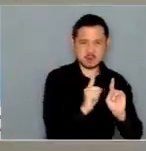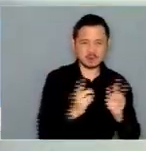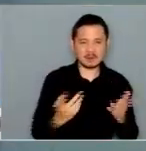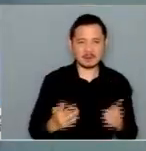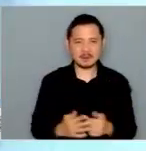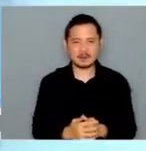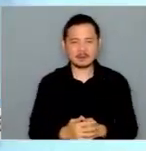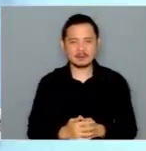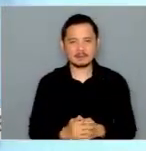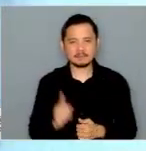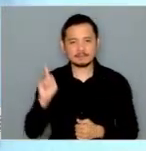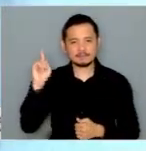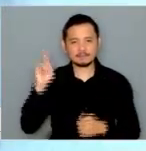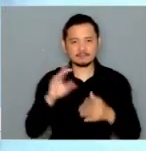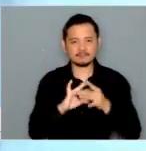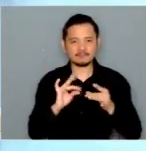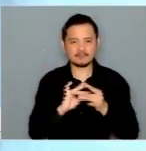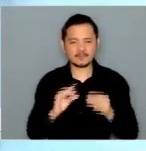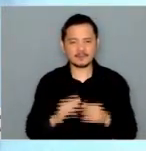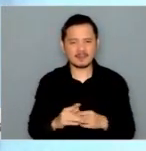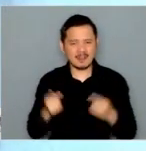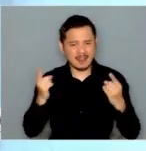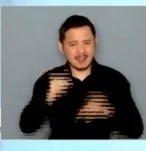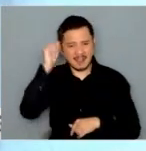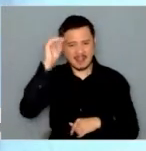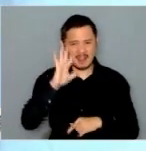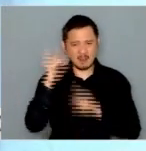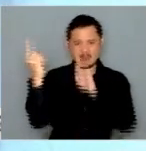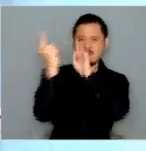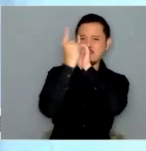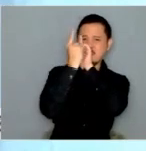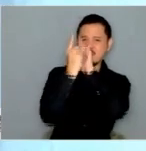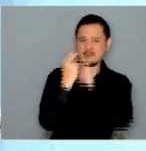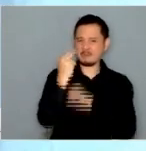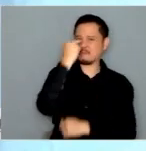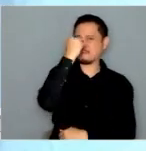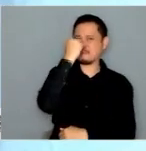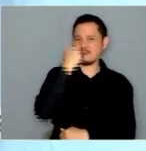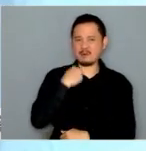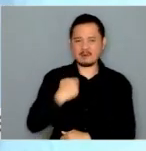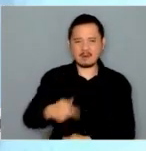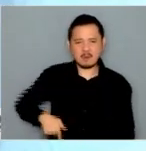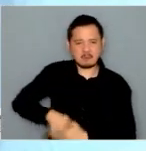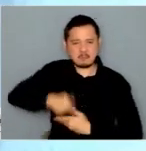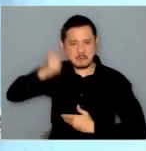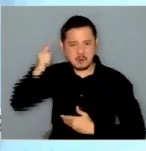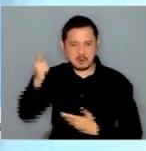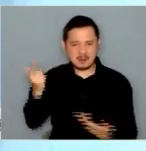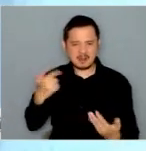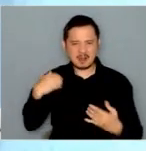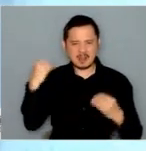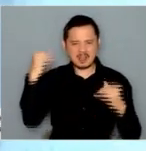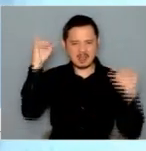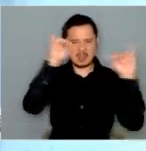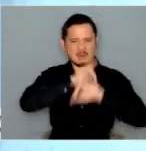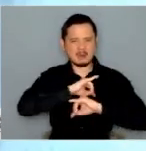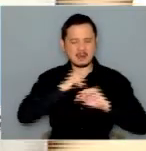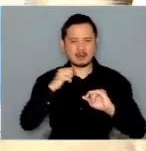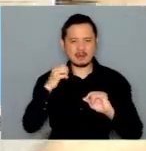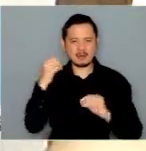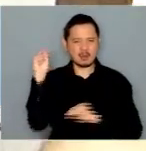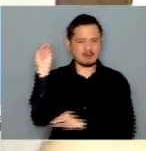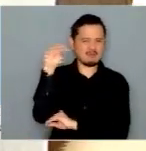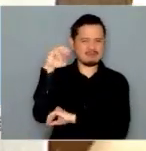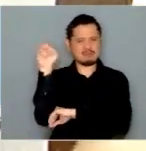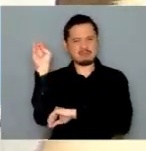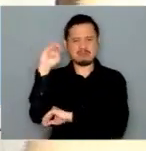ko yung baril niya. At saka binunot niya ulit yung baril niya. Para itutok naman sa akin. Lasing siya, tapos biglang niya nalang ako po tinutukan.